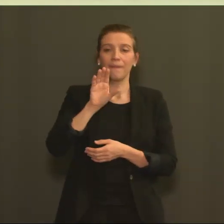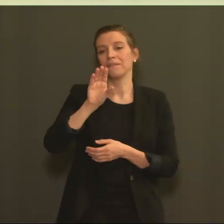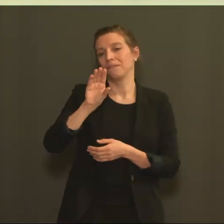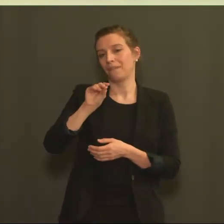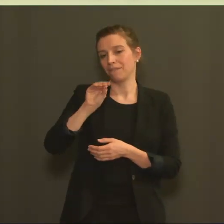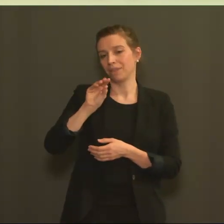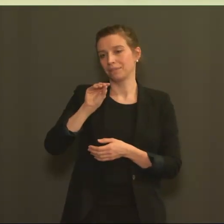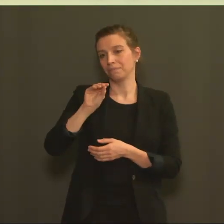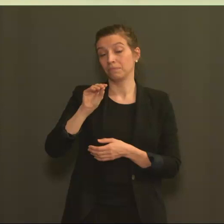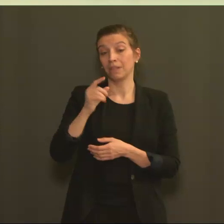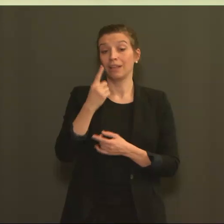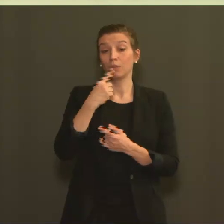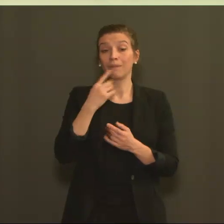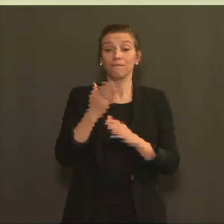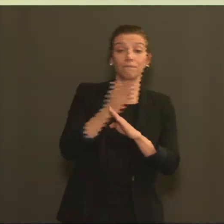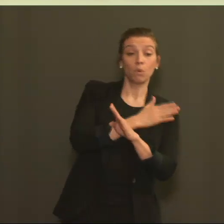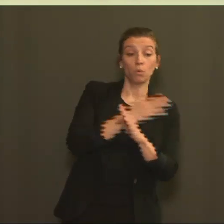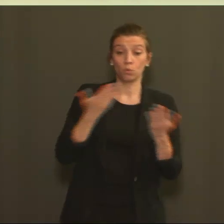ervoor